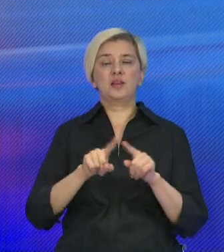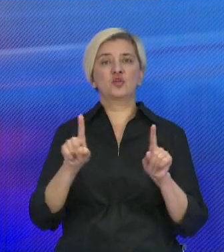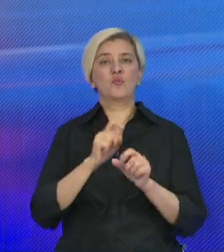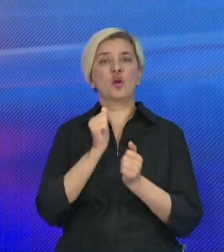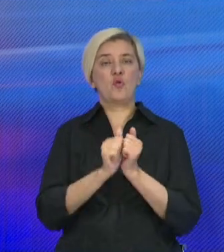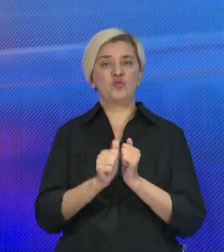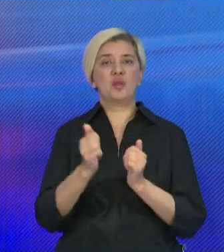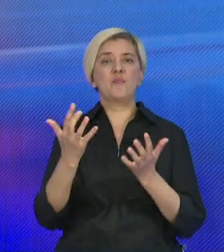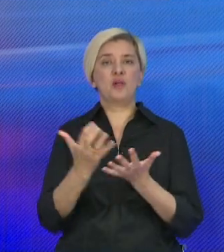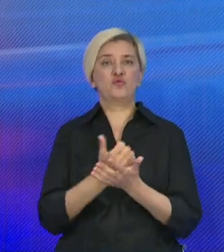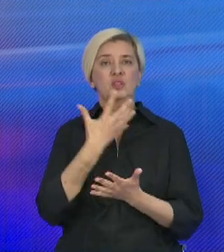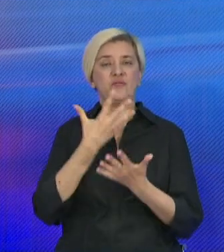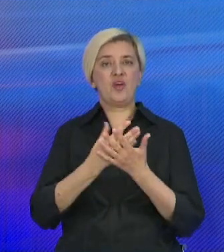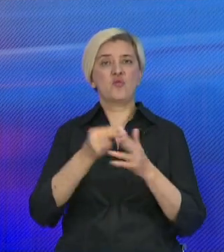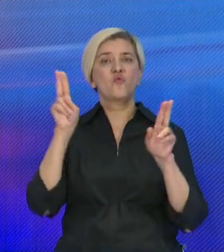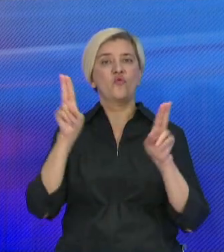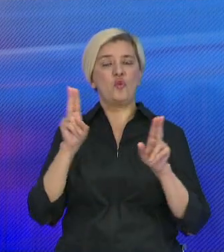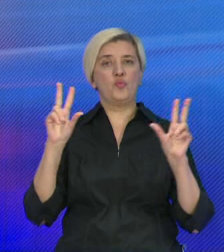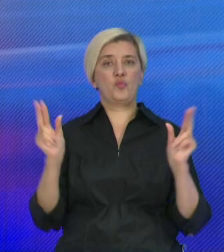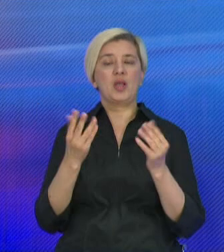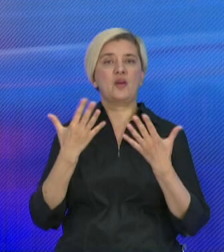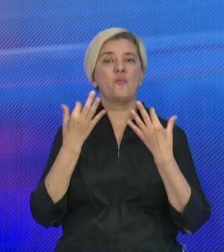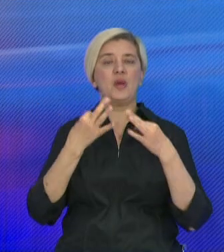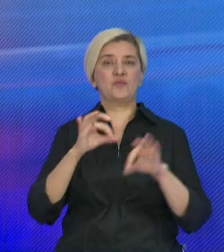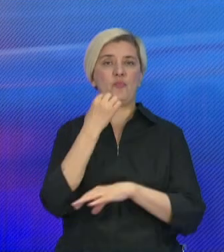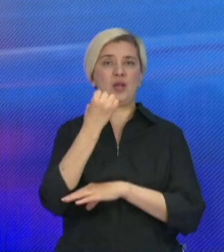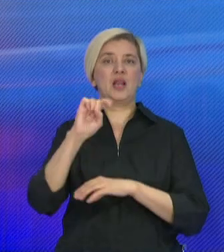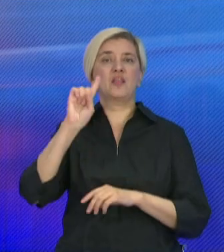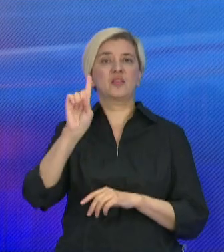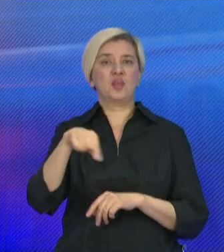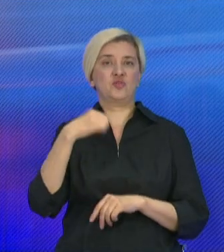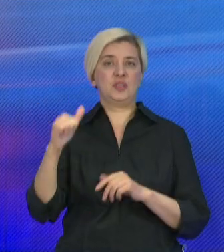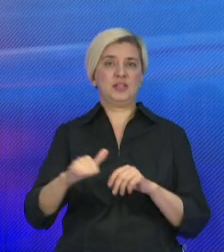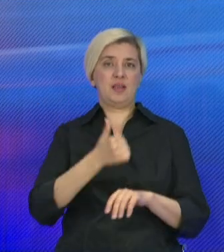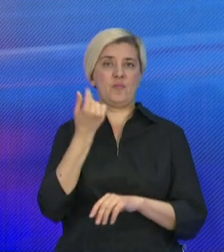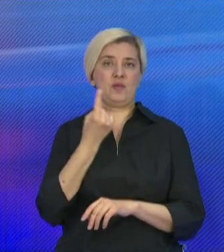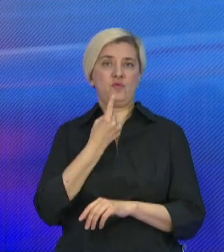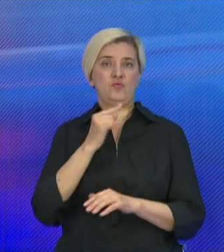поспеху, якая дозволить покарыть усе, нават самые крутые вершини педагогики.